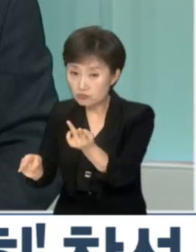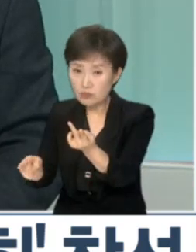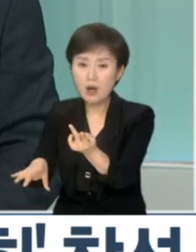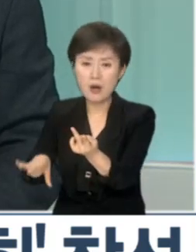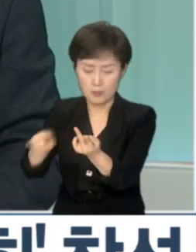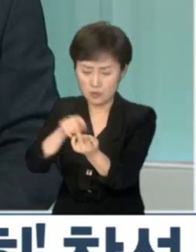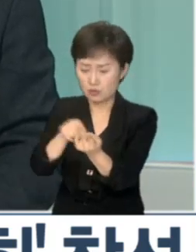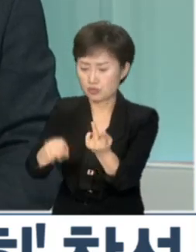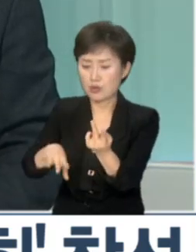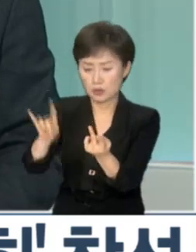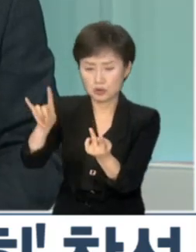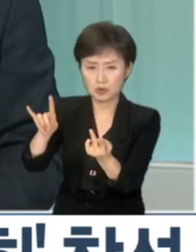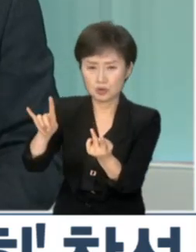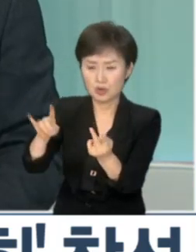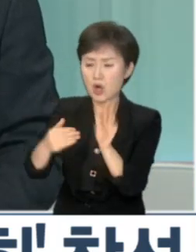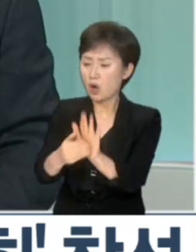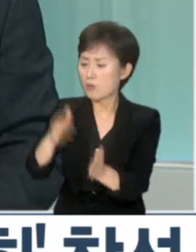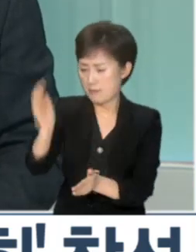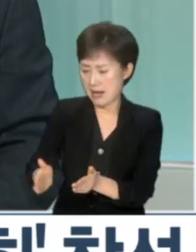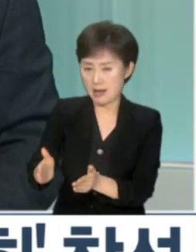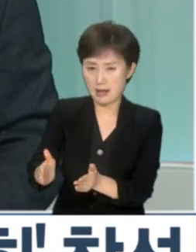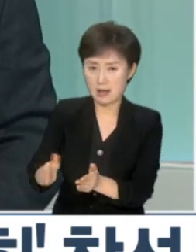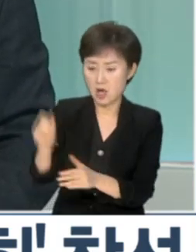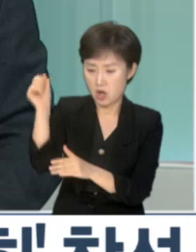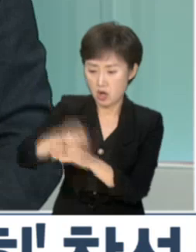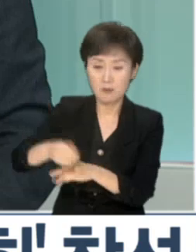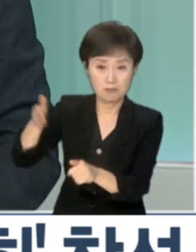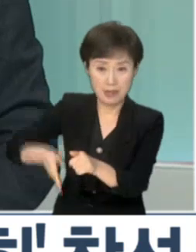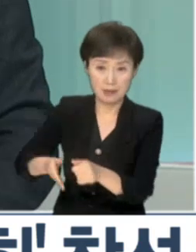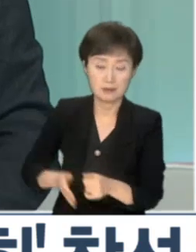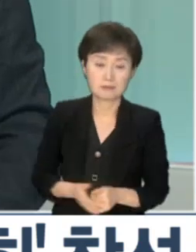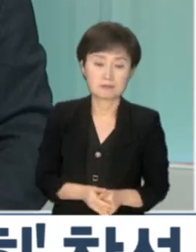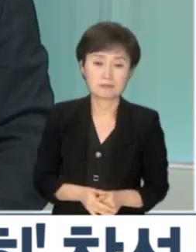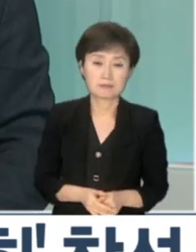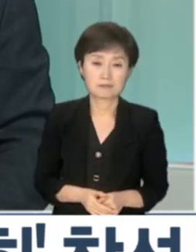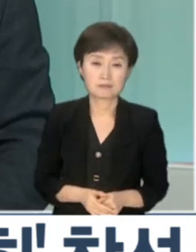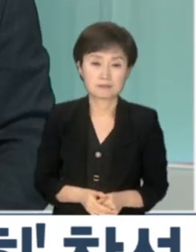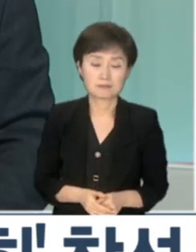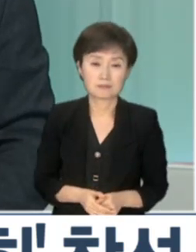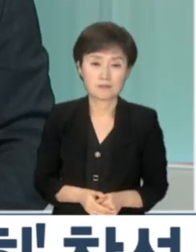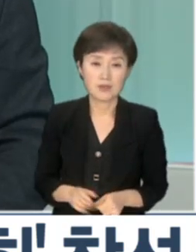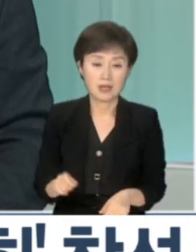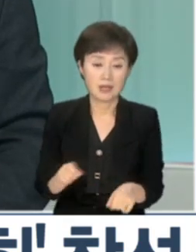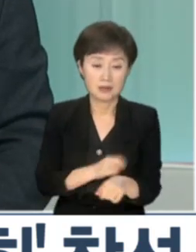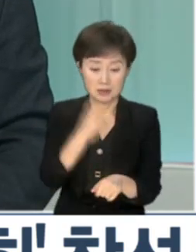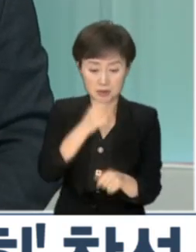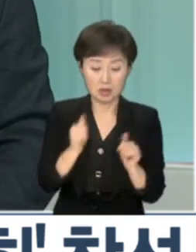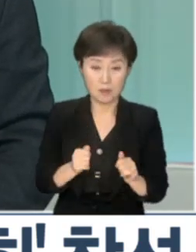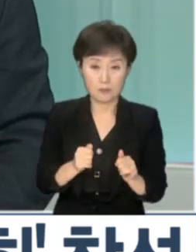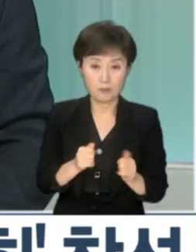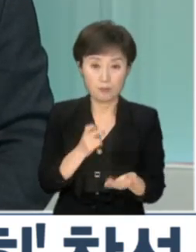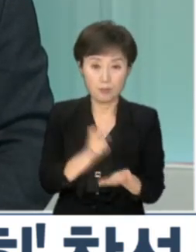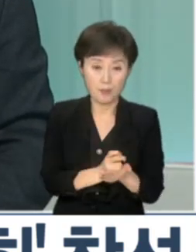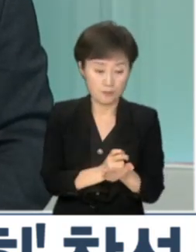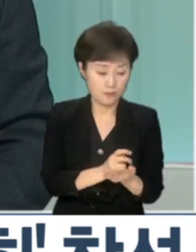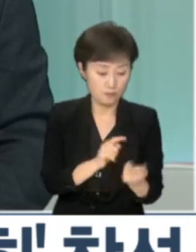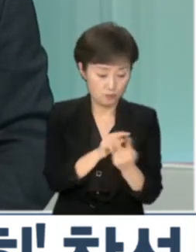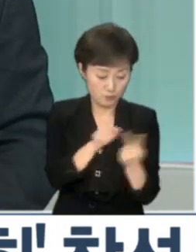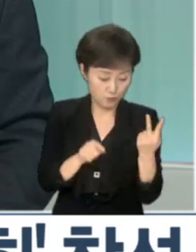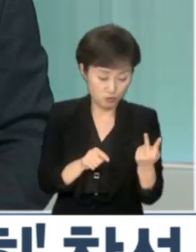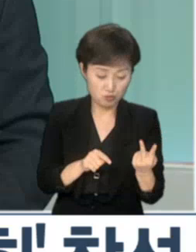쌍특검에 대해서 절대로 거부권 행사하면 안 된다 이 말씀 드립니다. 아니 쌍특검은 이미 벌써 야당에서 뭐 아니